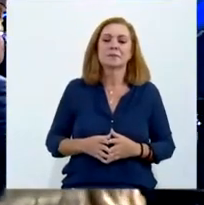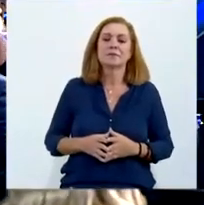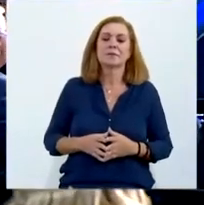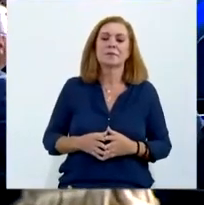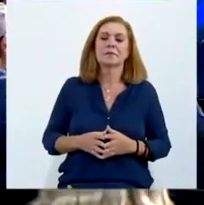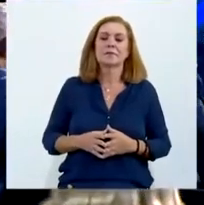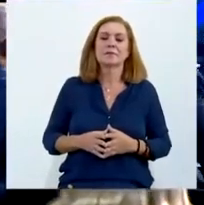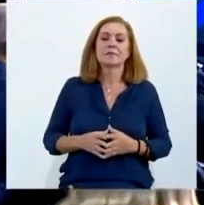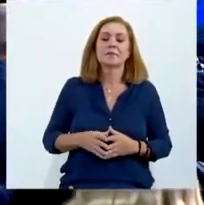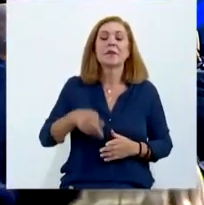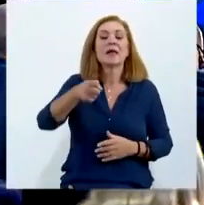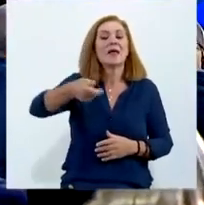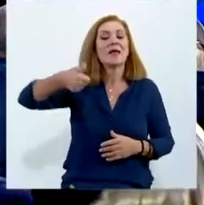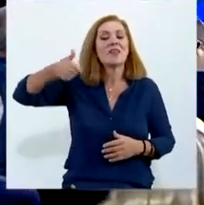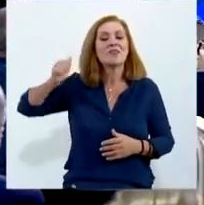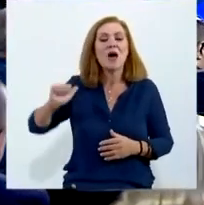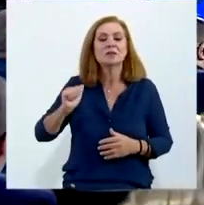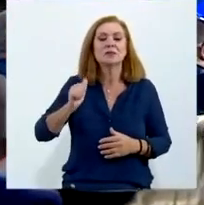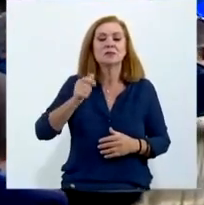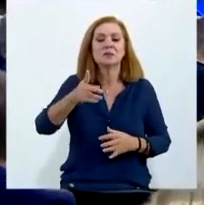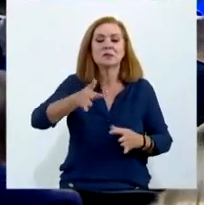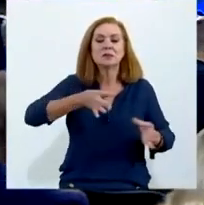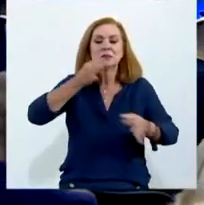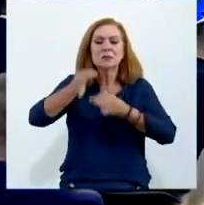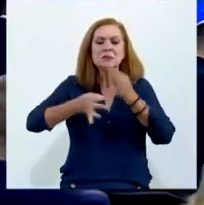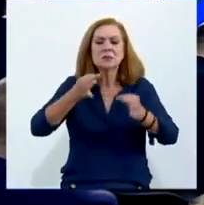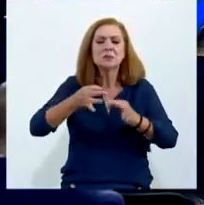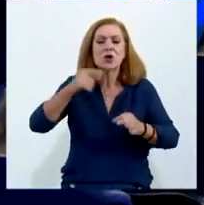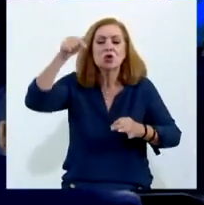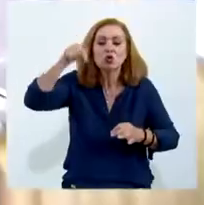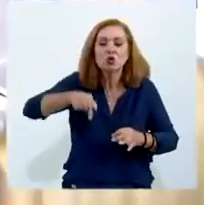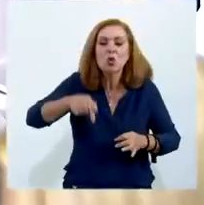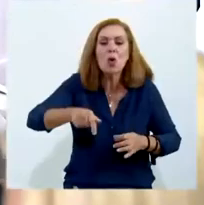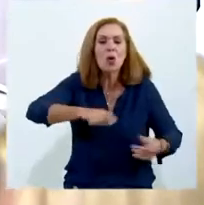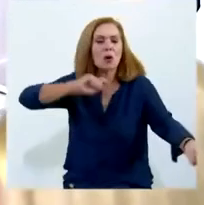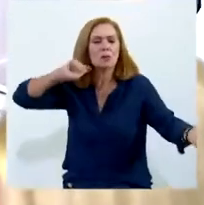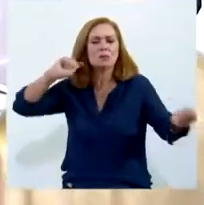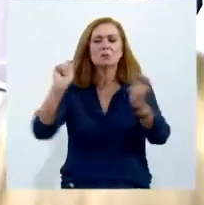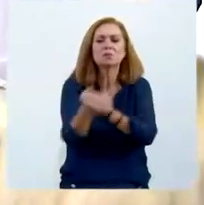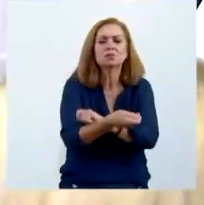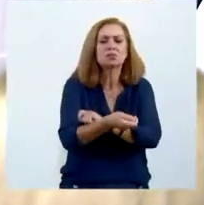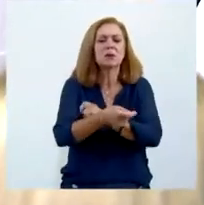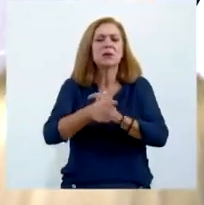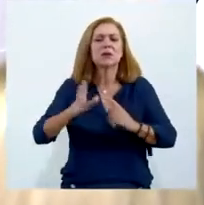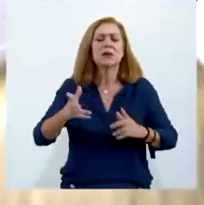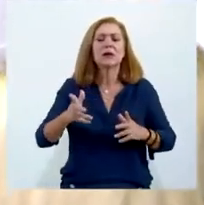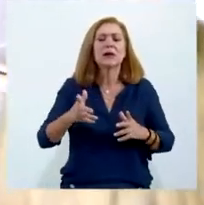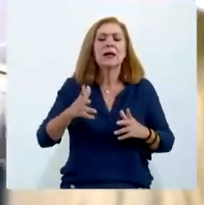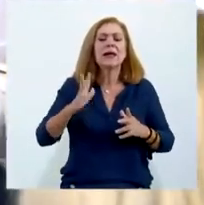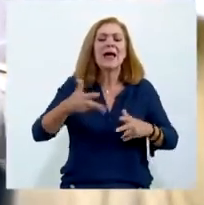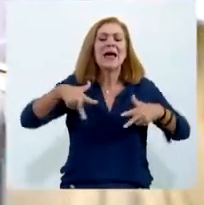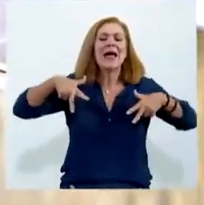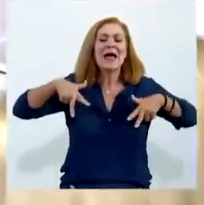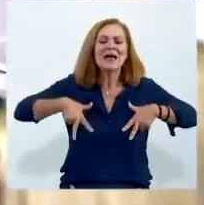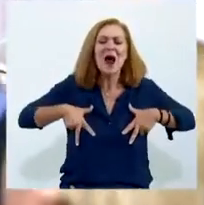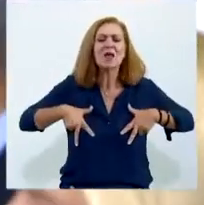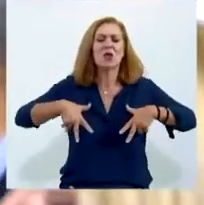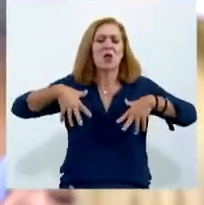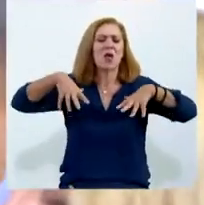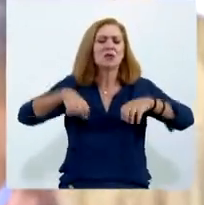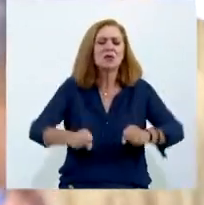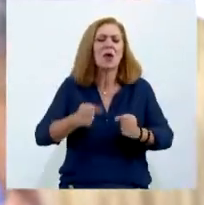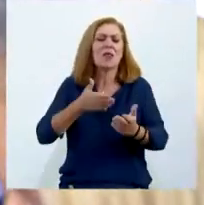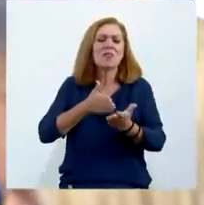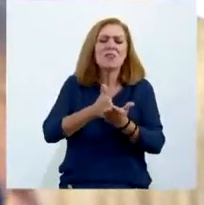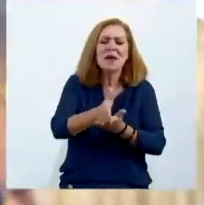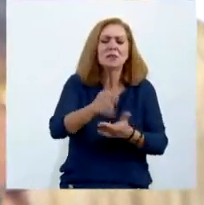Κύριε Πρόεδρε, χθες μιλήσατε εμφατικά για μεγάλες αλλαγές τώρα και βαθιές τομές στη διάθρωση του κράτους, της εξουσίας, της